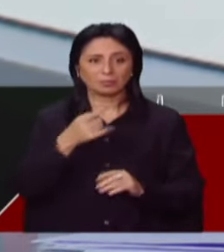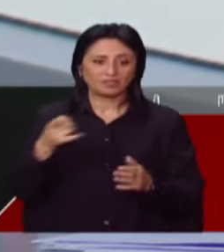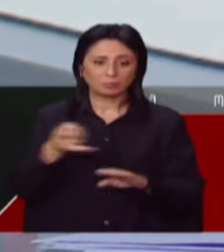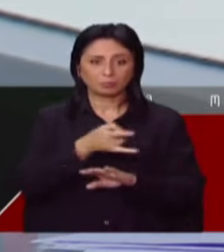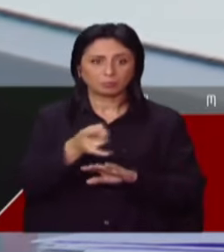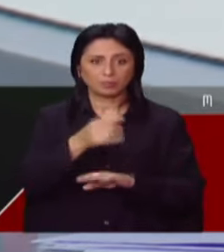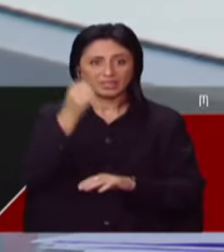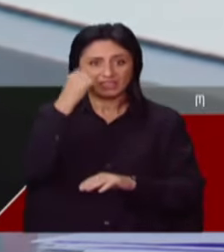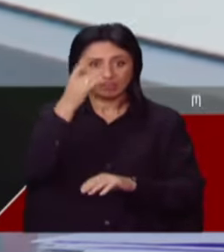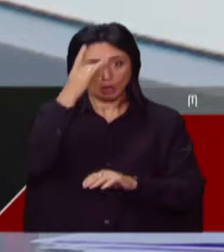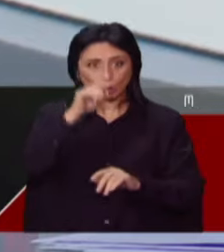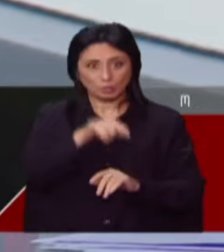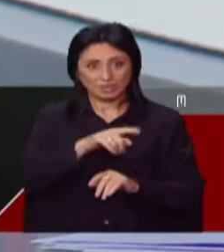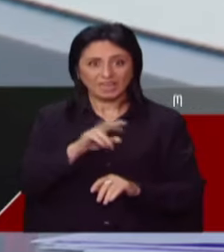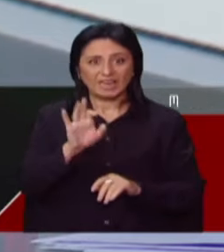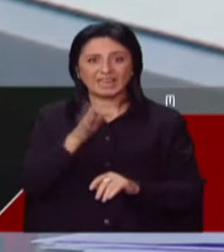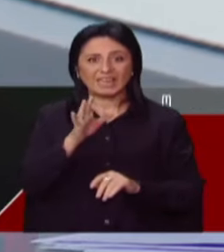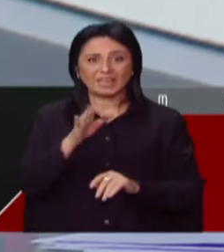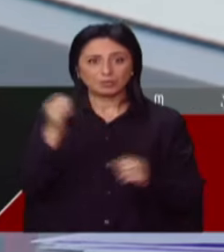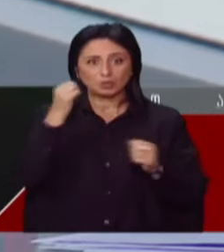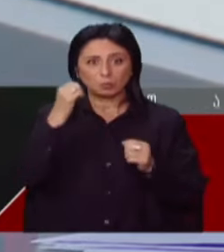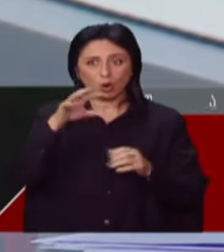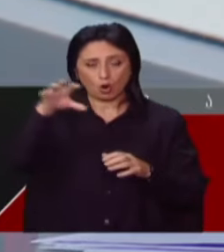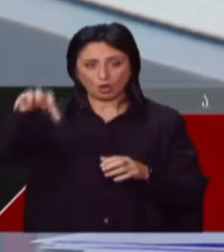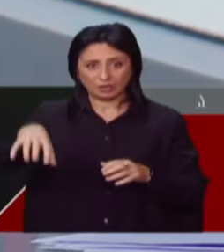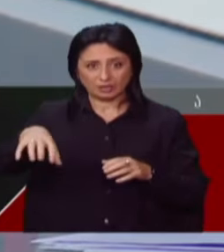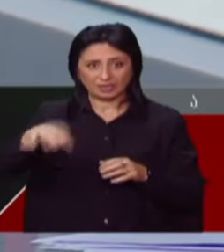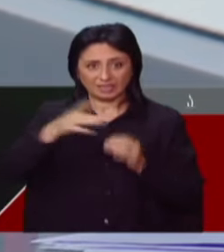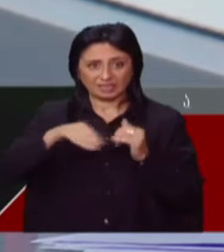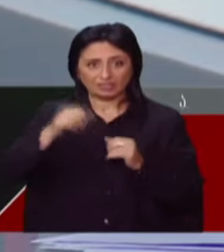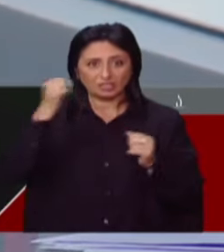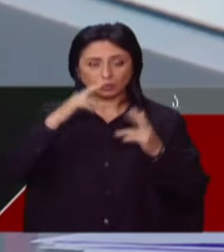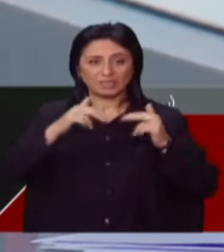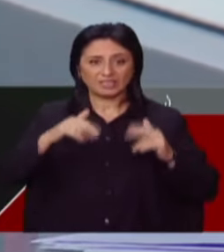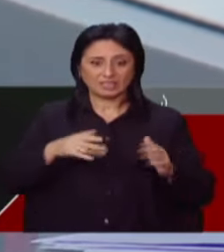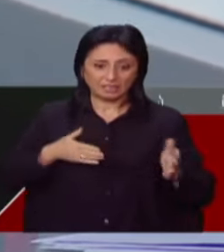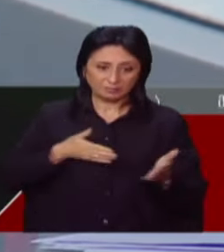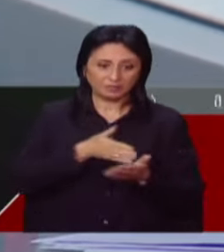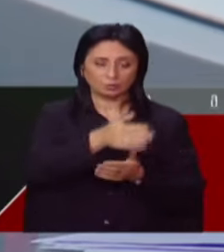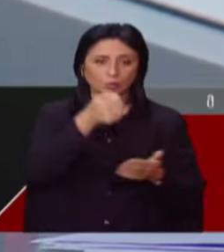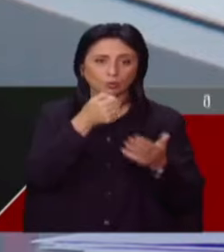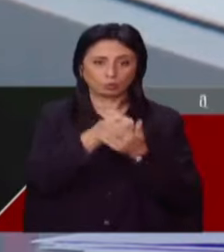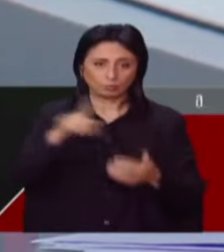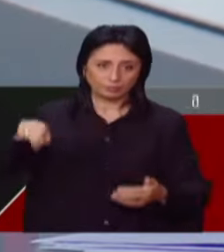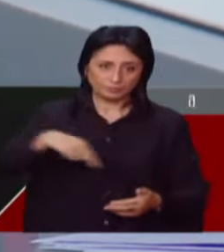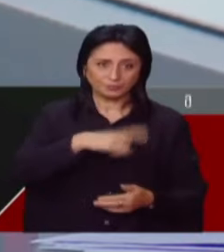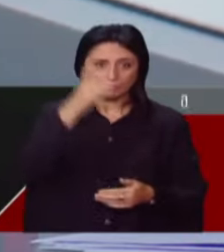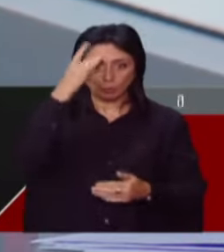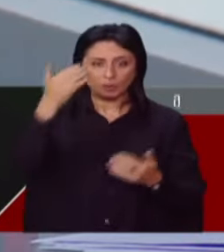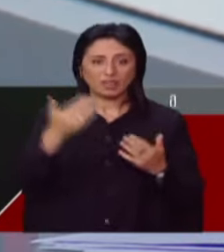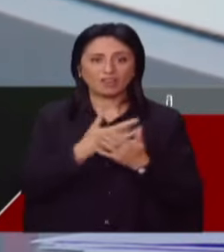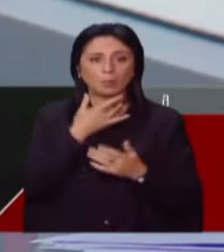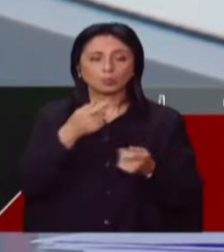მარშრუტი შესრულდება ძველი რუსთავიდან ქიმიკოსთა სპორტული კომპლექსის მიმდებარე ტერიტორიიდან სპორტის სასახლის მიმდებარე ტერიტორიამდე. რუსთავის